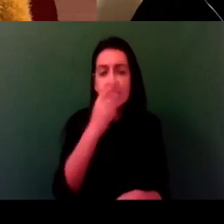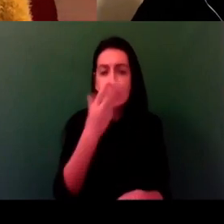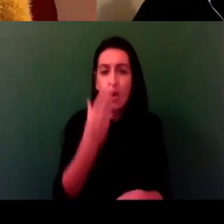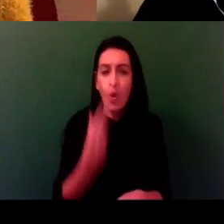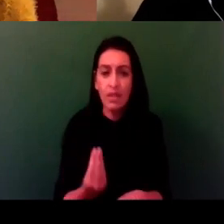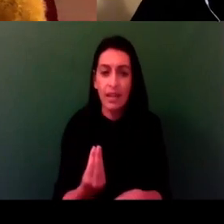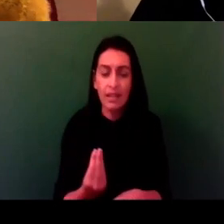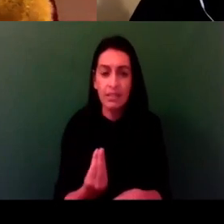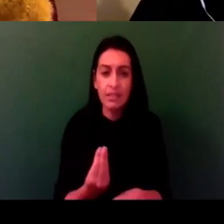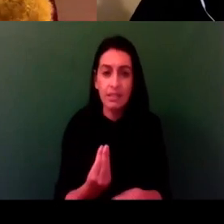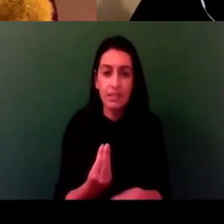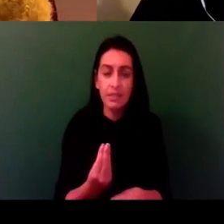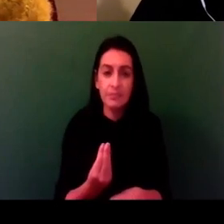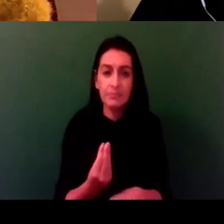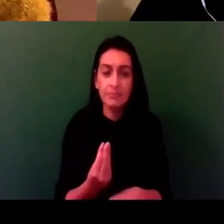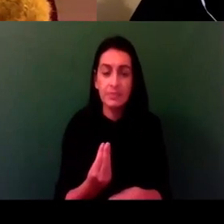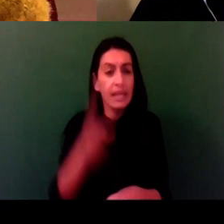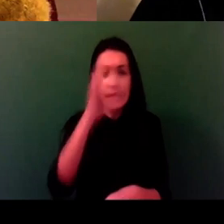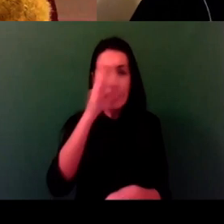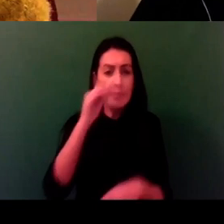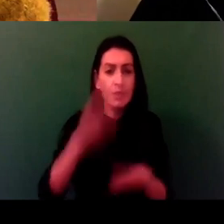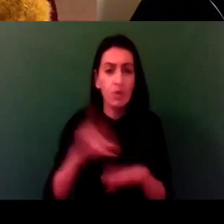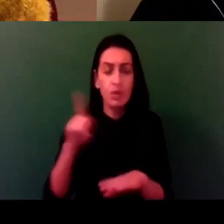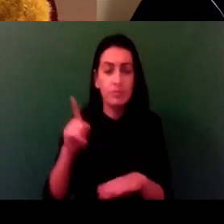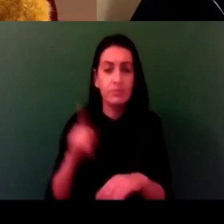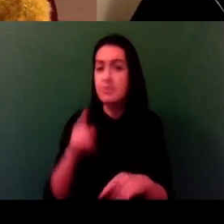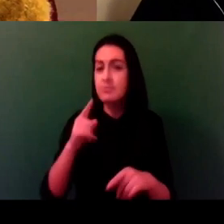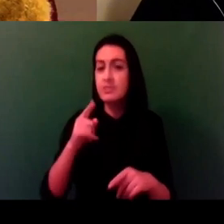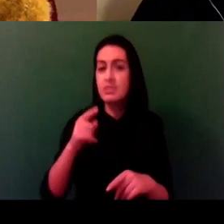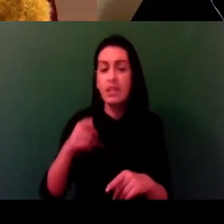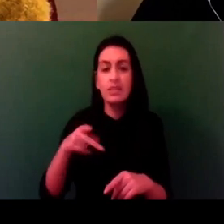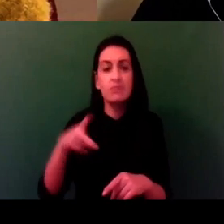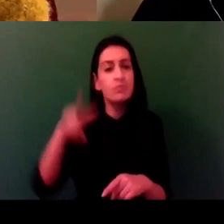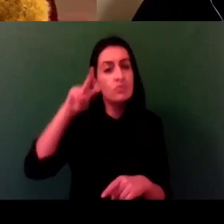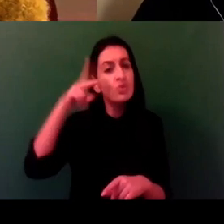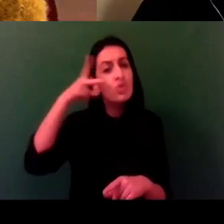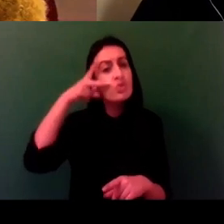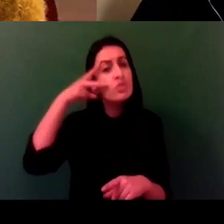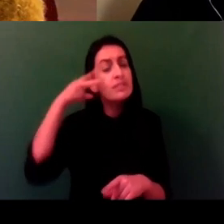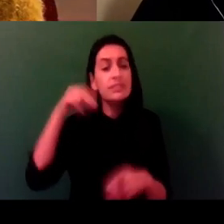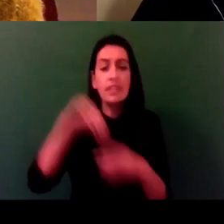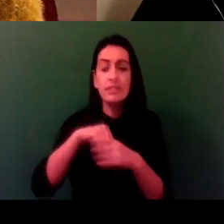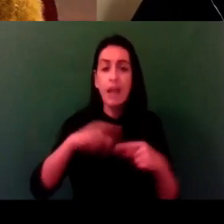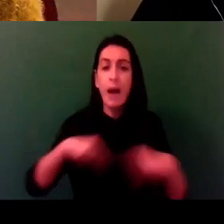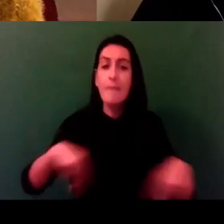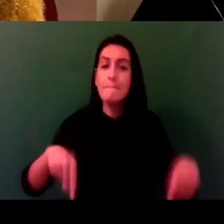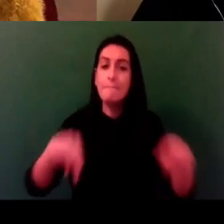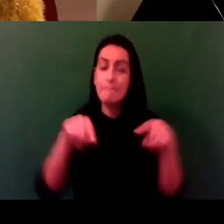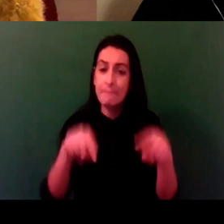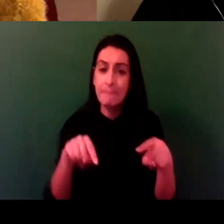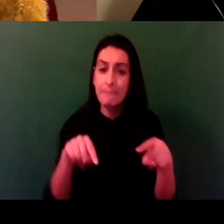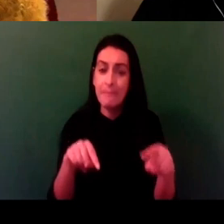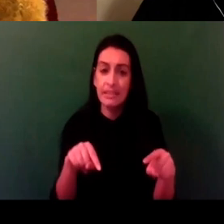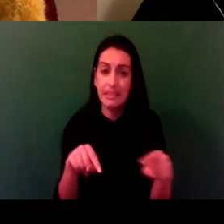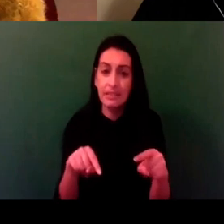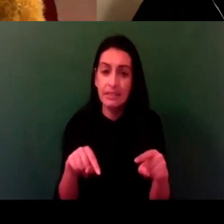düzenleyecek? Selanik'teki diyelim Aristoteles Meydanı eğer bir uluslararası yarışmaya açılıyorsa İlk önce özne oluşturuluyor, misyon odaklı bir yapı